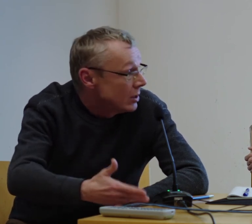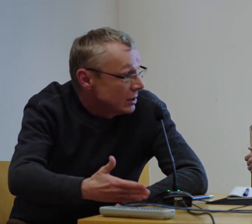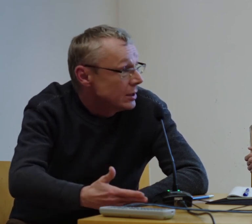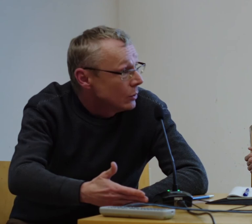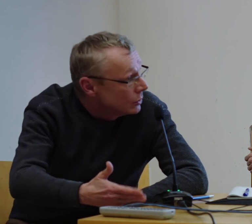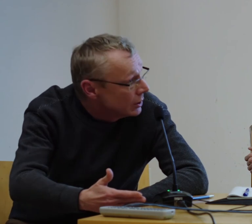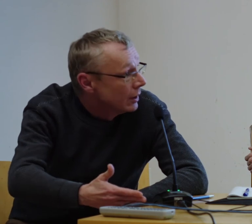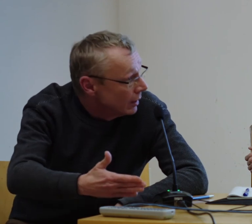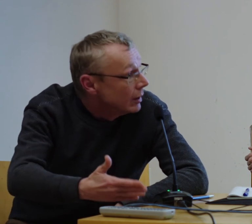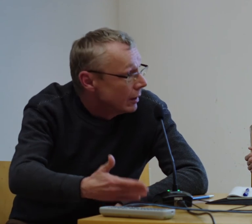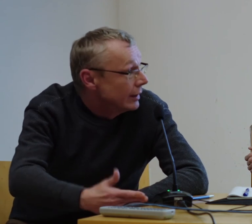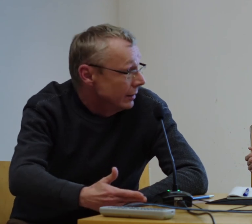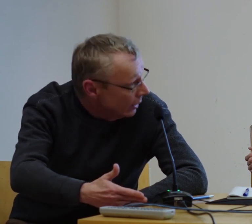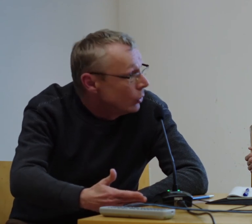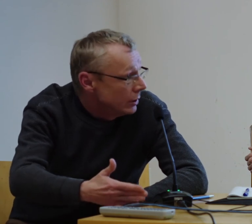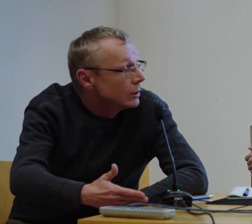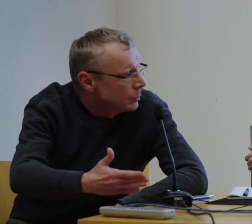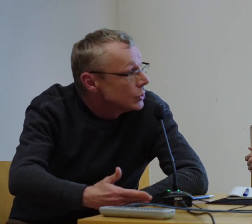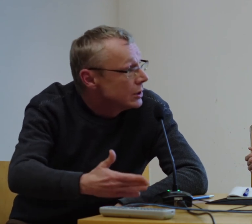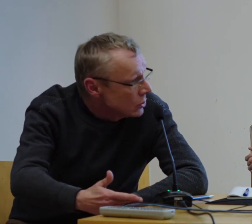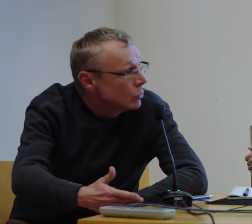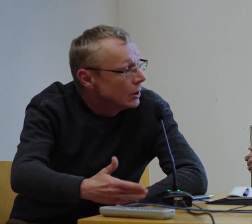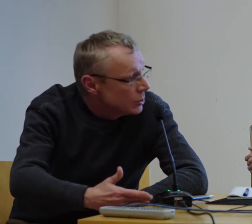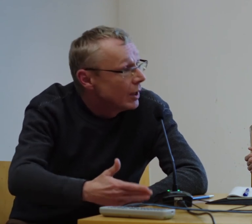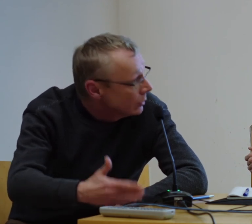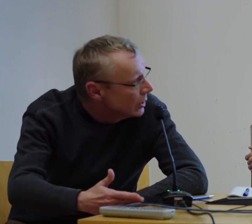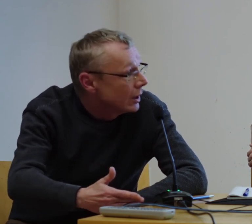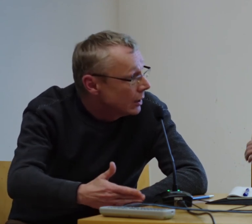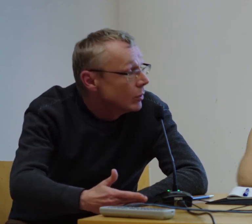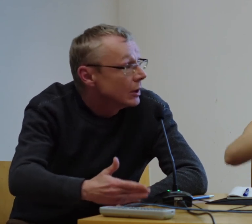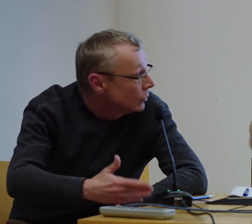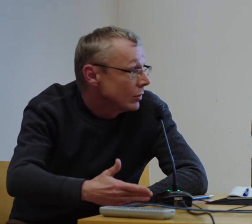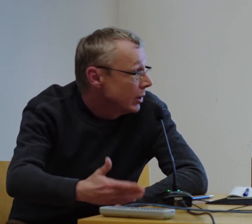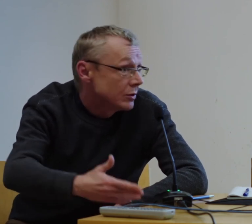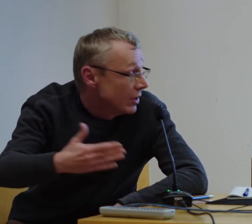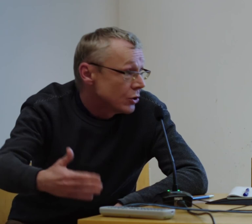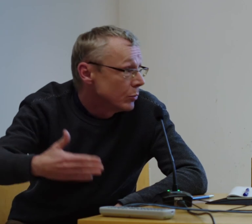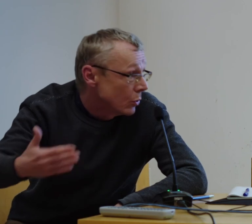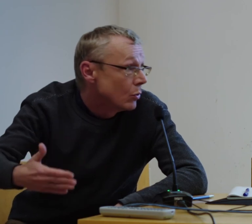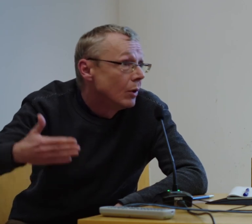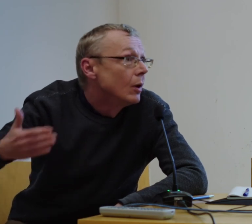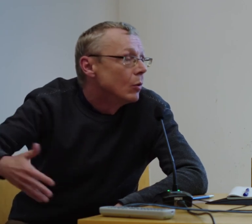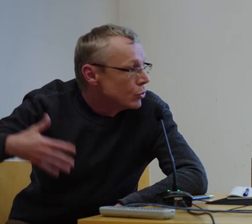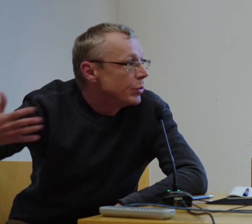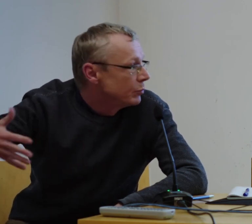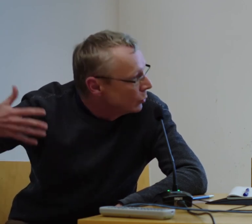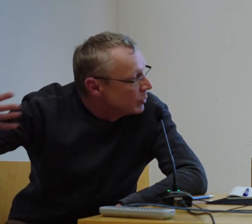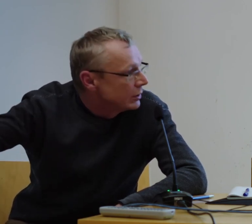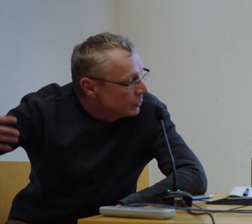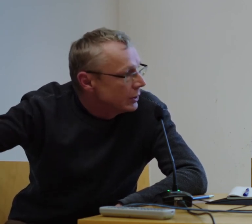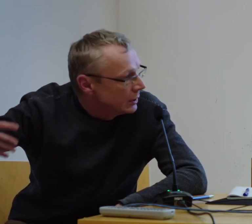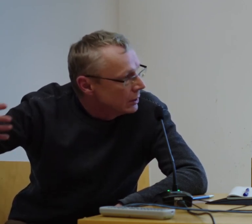člověk má říct, jako, že nedohlídl, že prostě něco udělal, že má na to nějak reagovat, a to znamená, že v dalším kroku už by